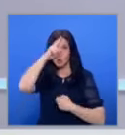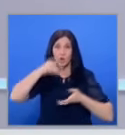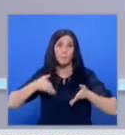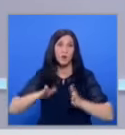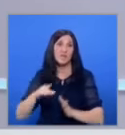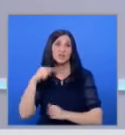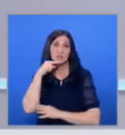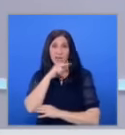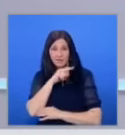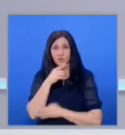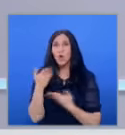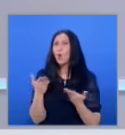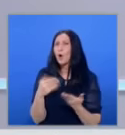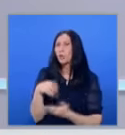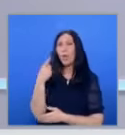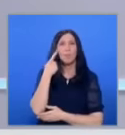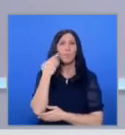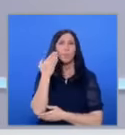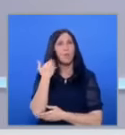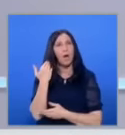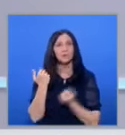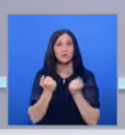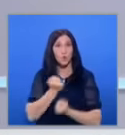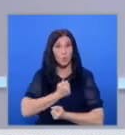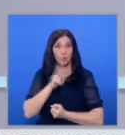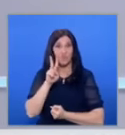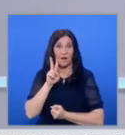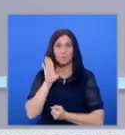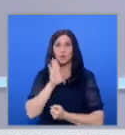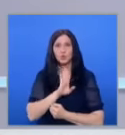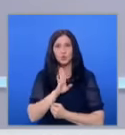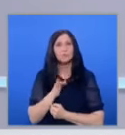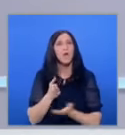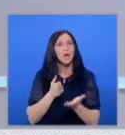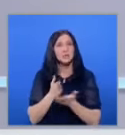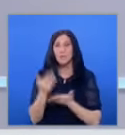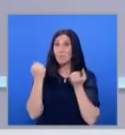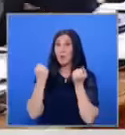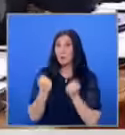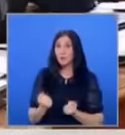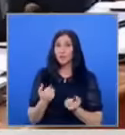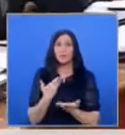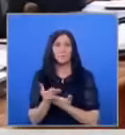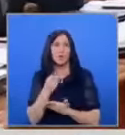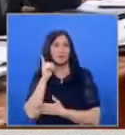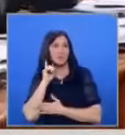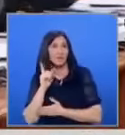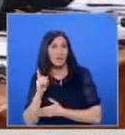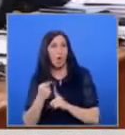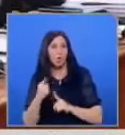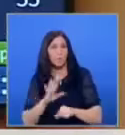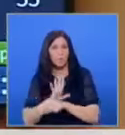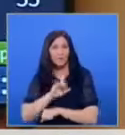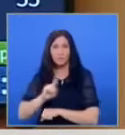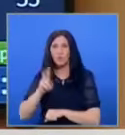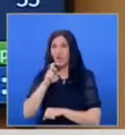булевард Сливница, когато млад шофьор уби двама души. Сред по-тежките предложения за наказания са от 15